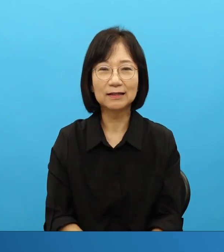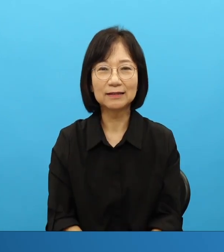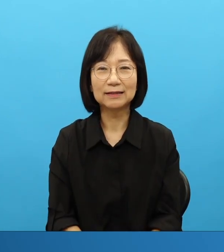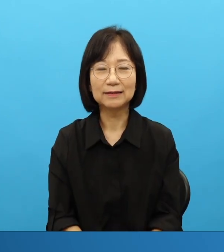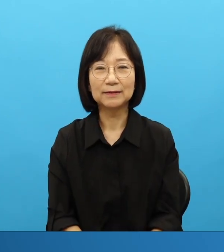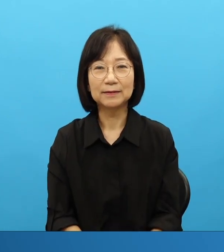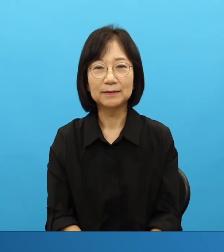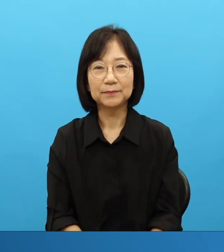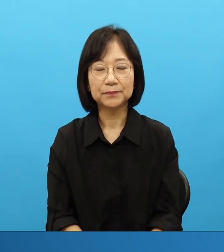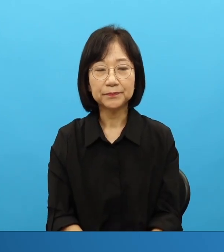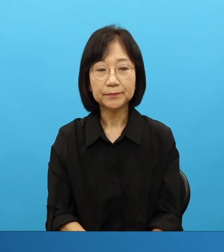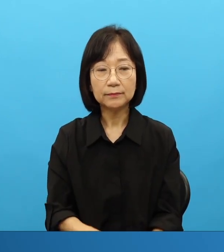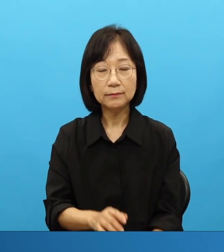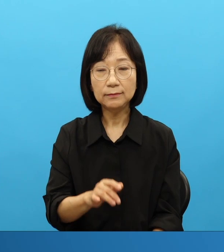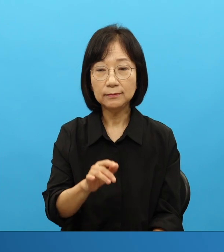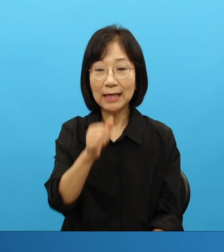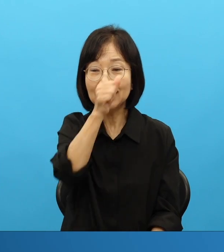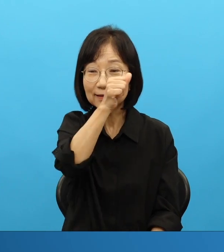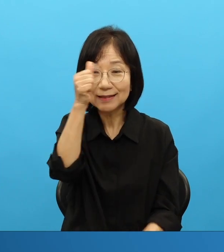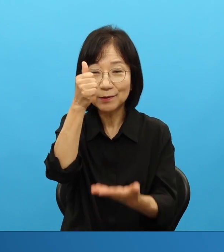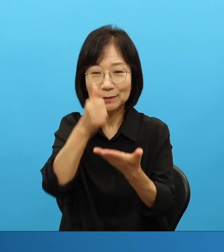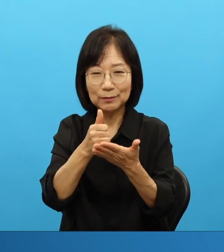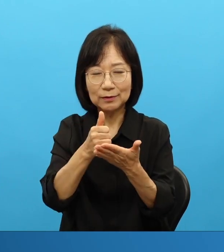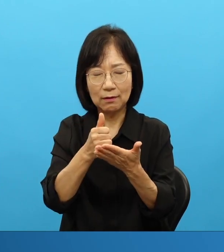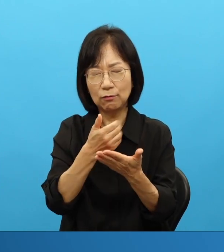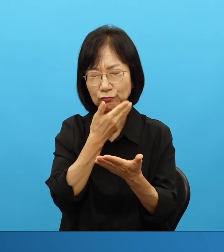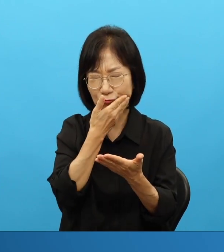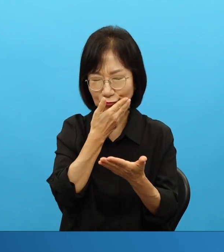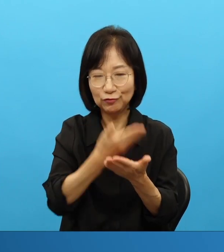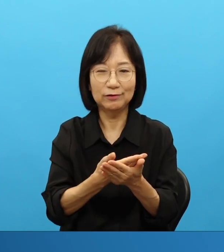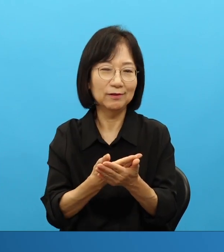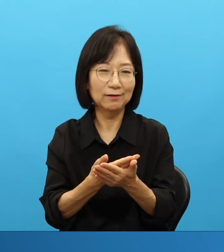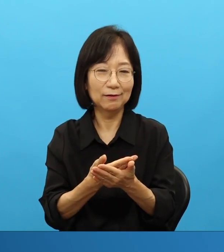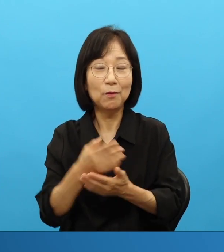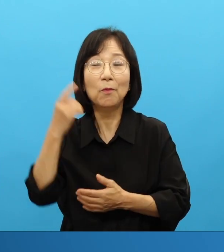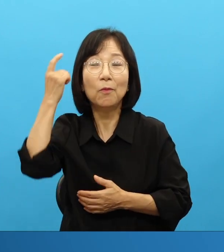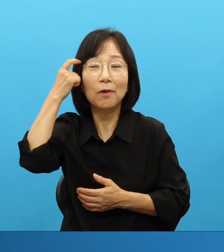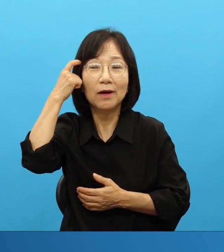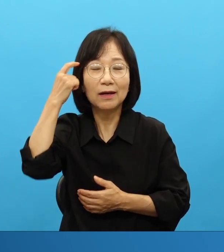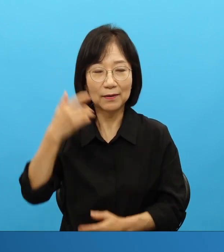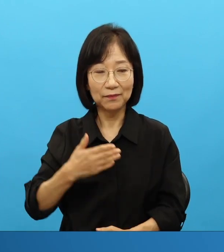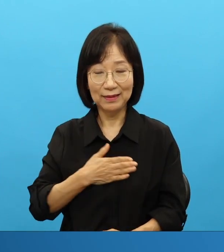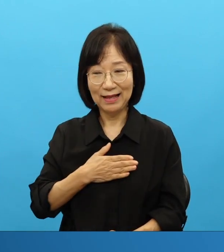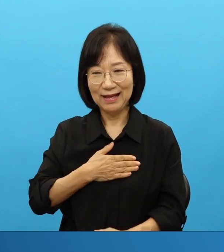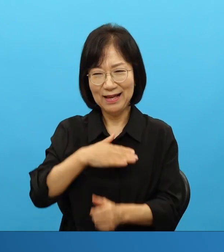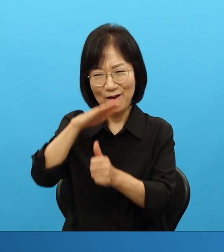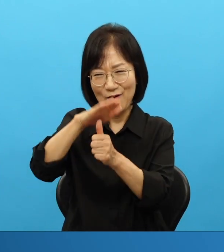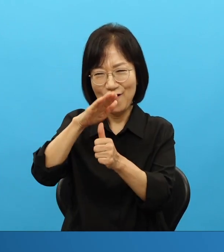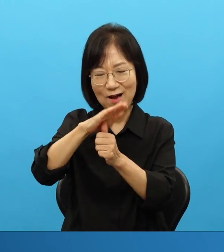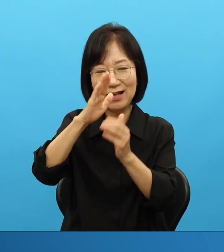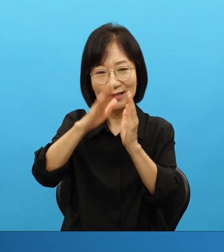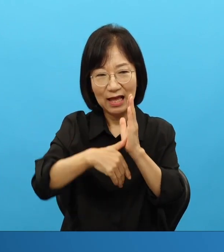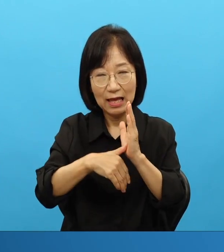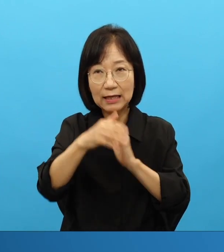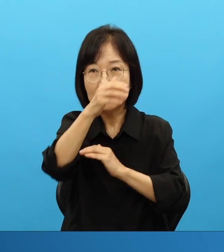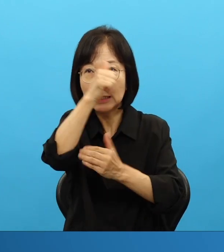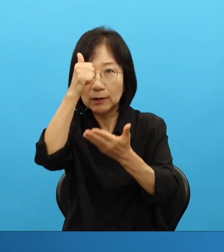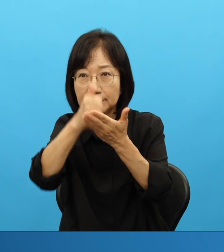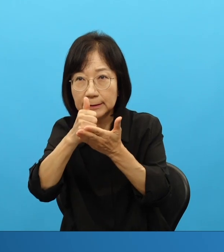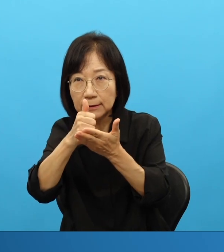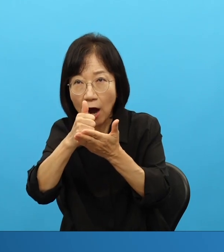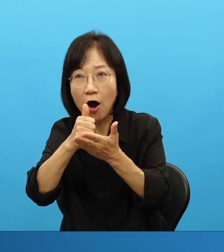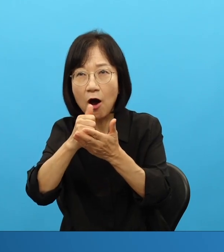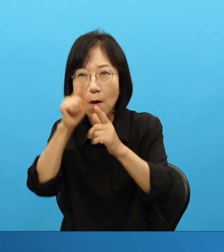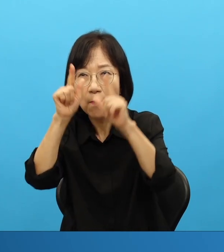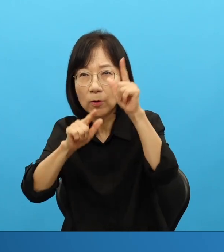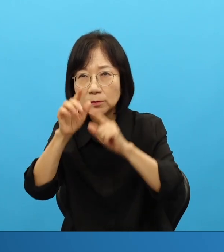장로님들이 왜 중요한가 하니까요. 저는 어릴 때 장로님들의 영향을 많이 받았어요. And why are elders so important? Actually, when I was very much younger,